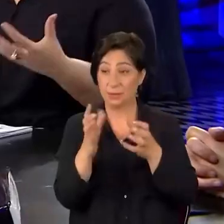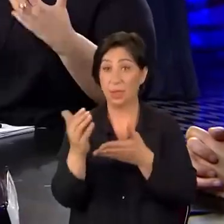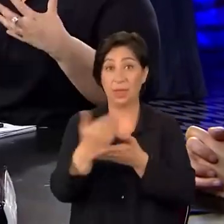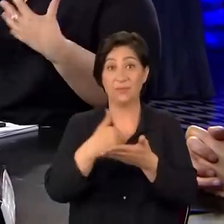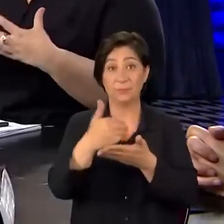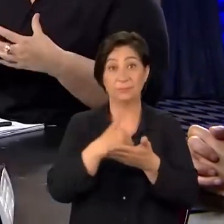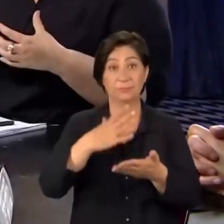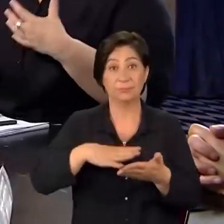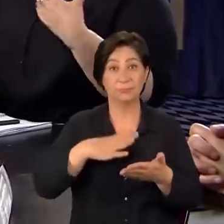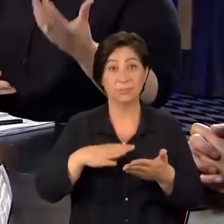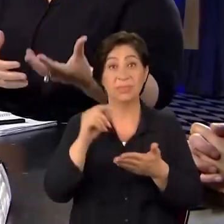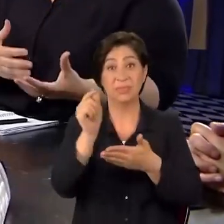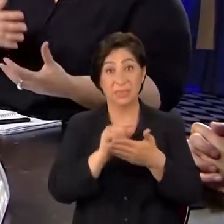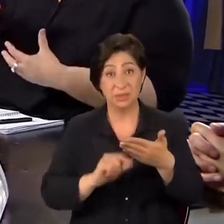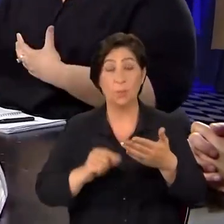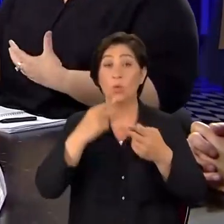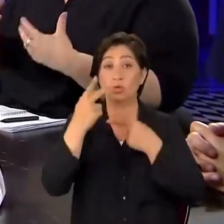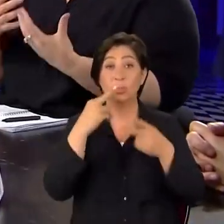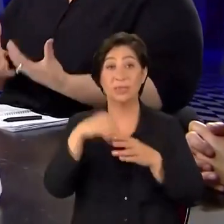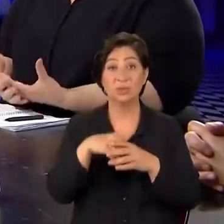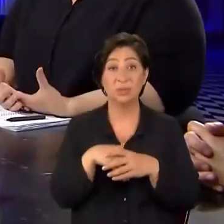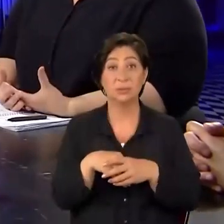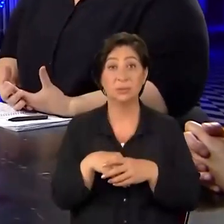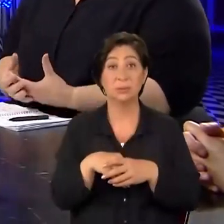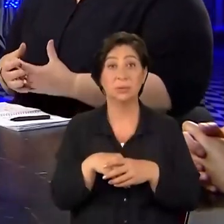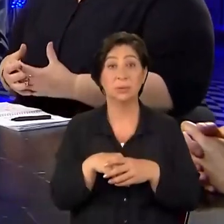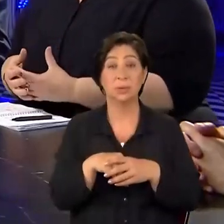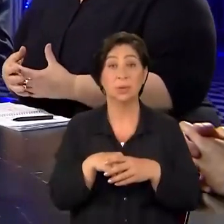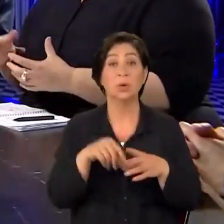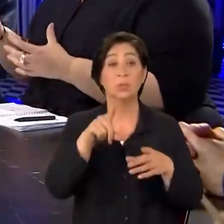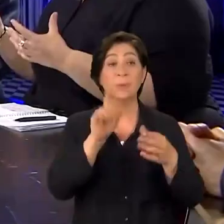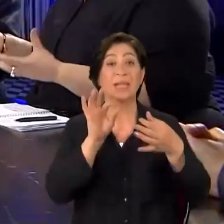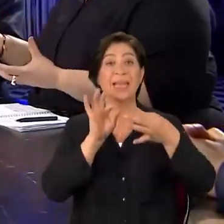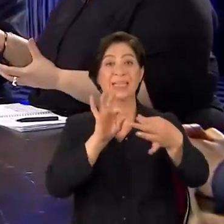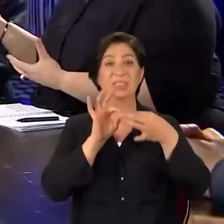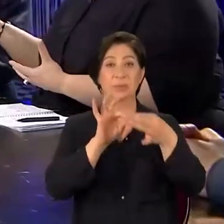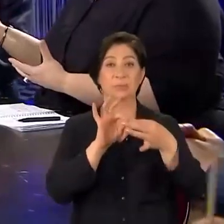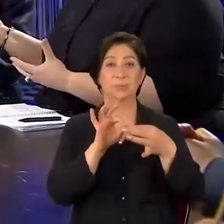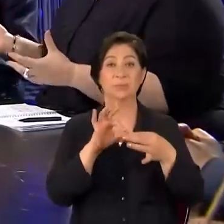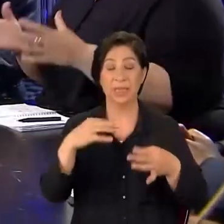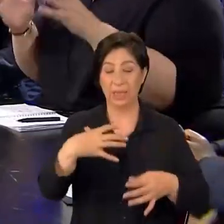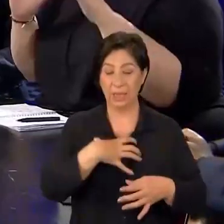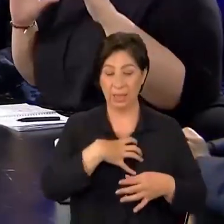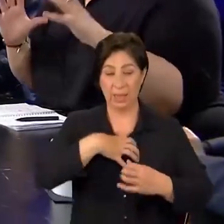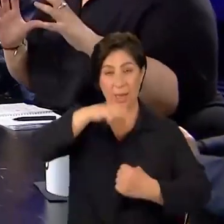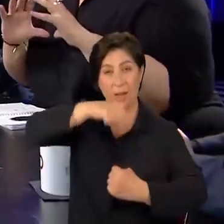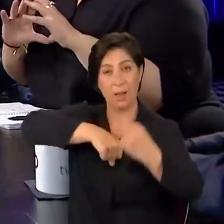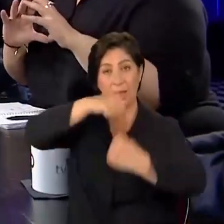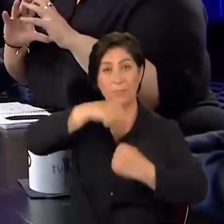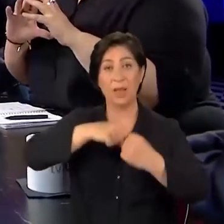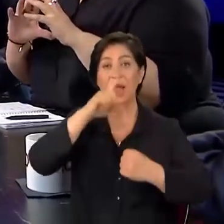da veri istiyordum ben yazacağım yazılar ve yapacağım konuşmalar için. Bu da bir iletişim stratejisi. Aynen öyle.